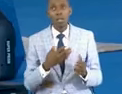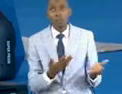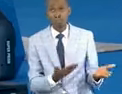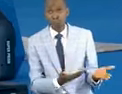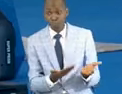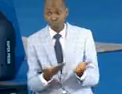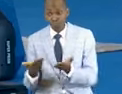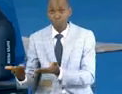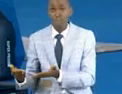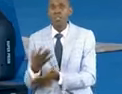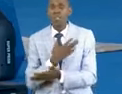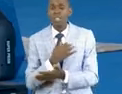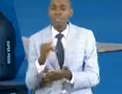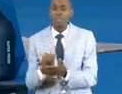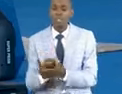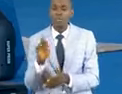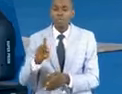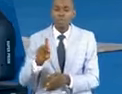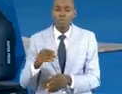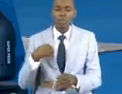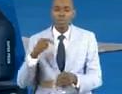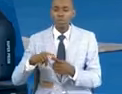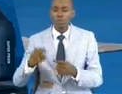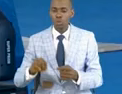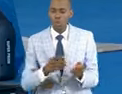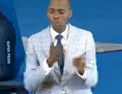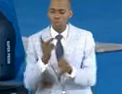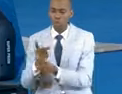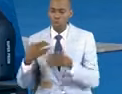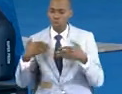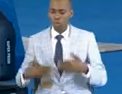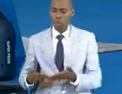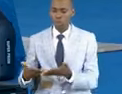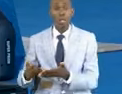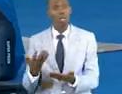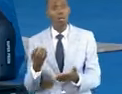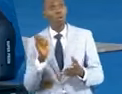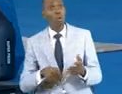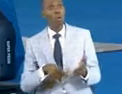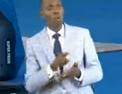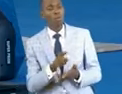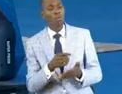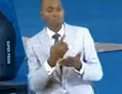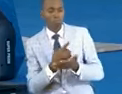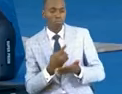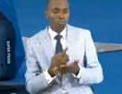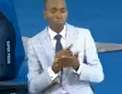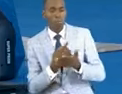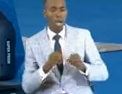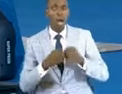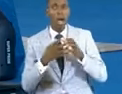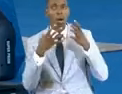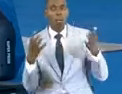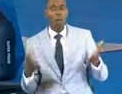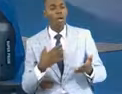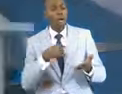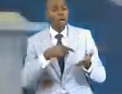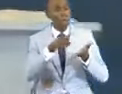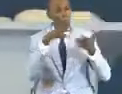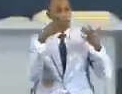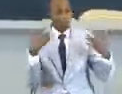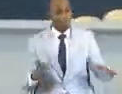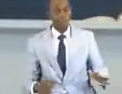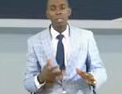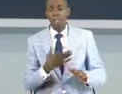nwoke a. A sị, ị ga-akwụ ego ole dị otu a na ego ole dị otu a. Ka ha na-akpa nkata maka ebe a ga-adọ nwoke a, nwoke a nwụwo. Ọ gaghị etinye ọnụ